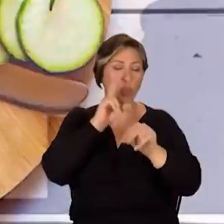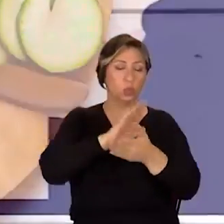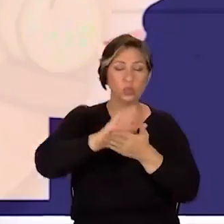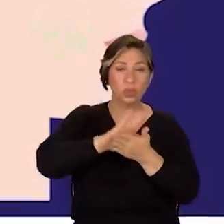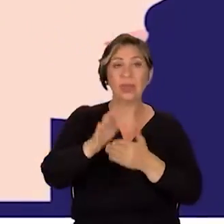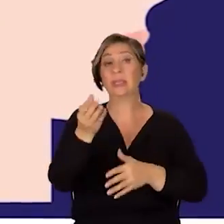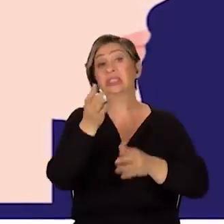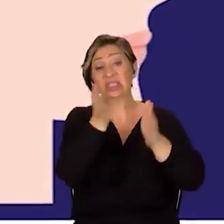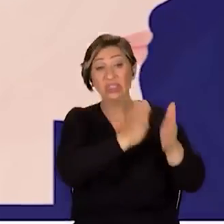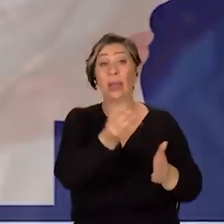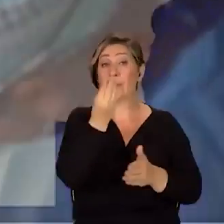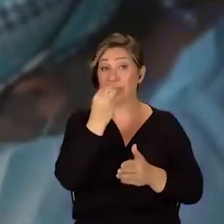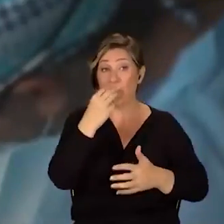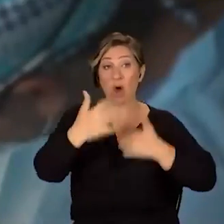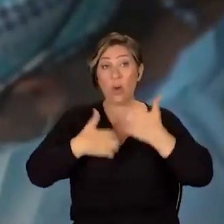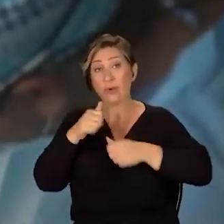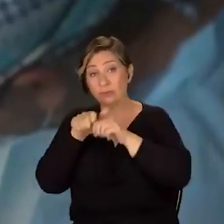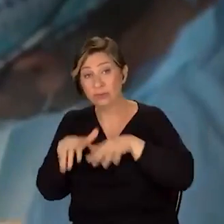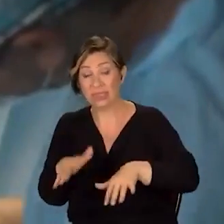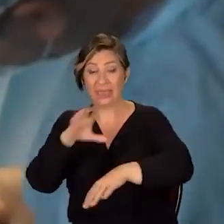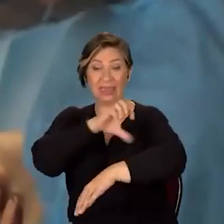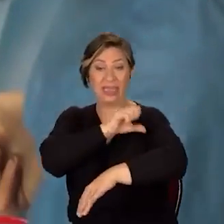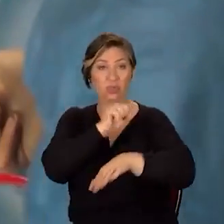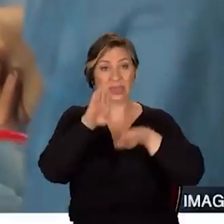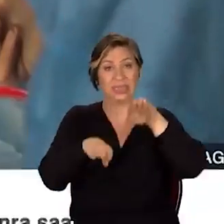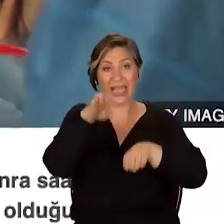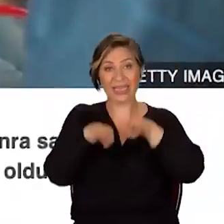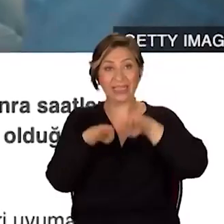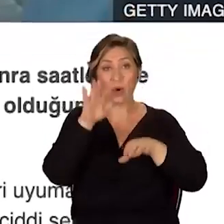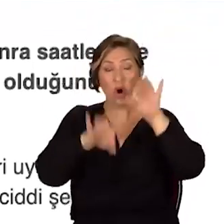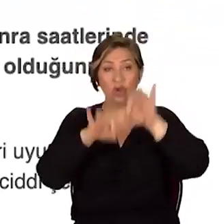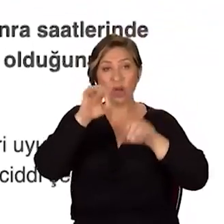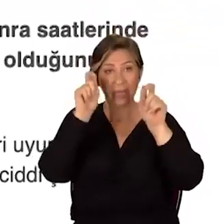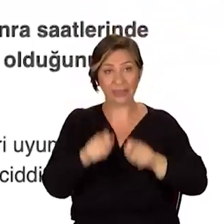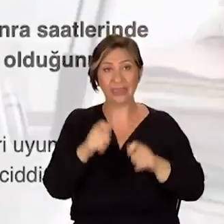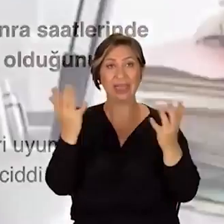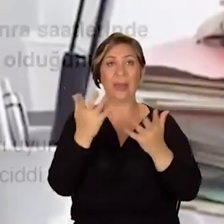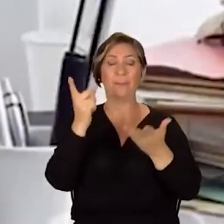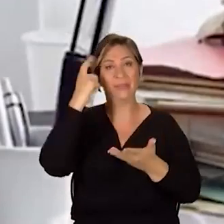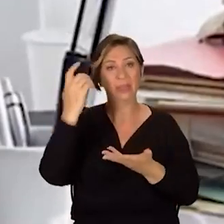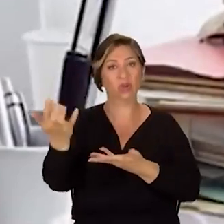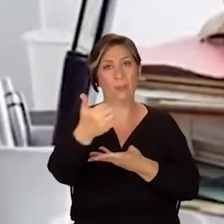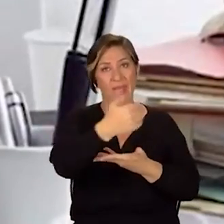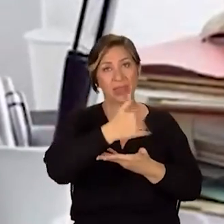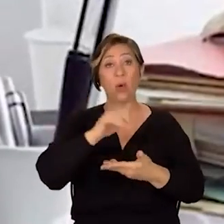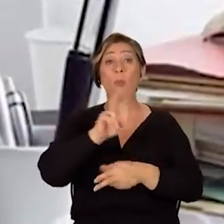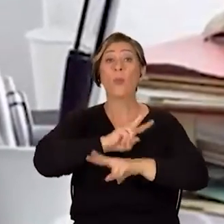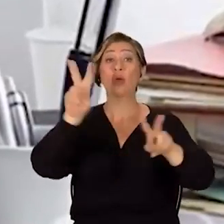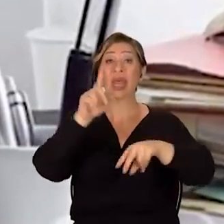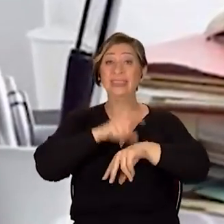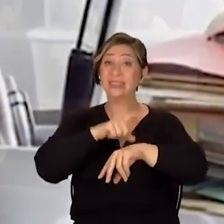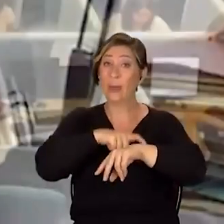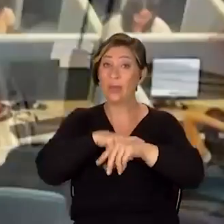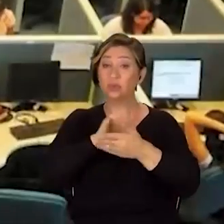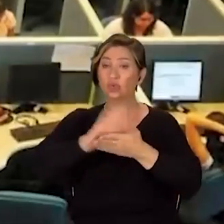beslenme, hormon salınımı ve tansiyon dengesini de kontrol ettiğine dair veriler toplandı. Fakat modern zamanın getirdiği düzensiz